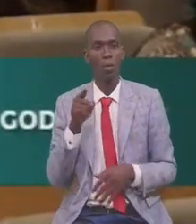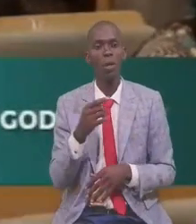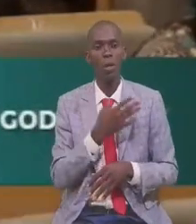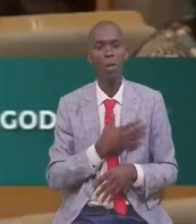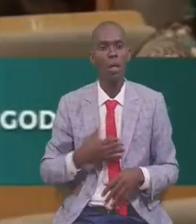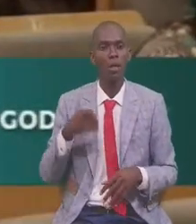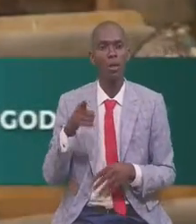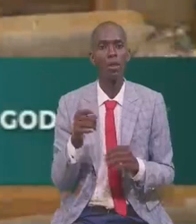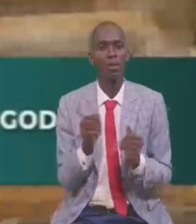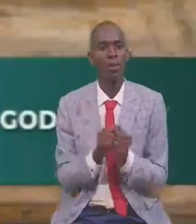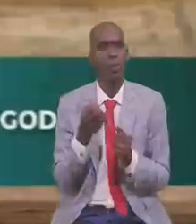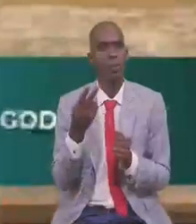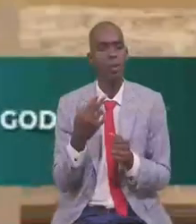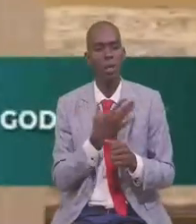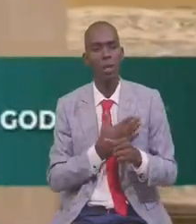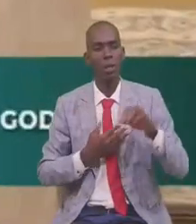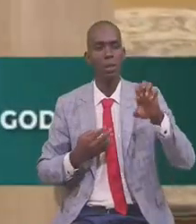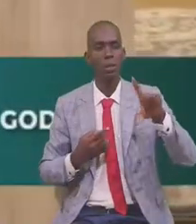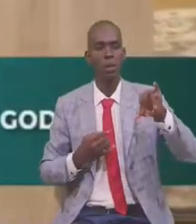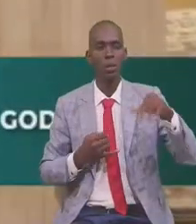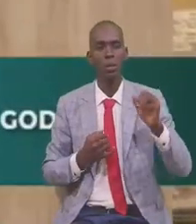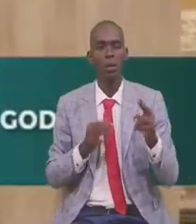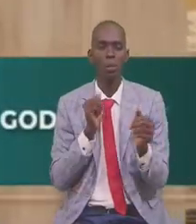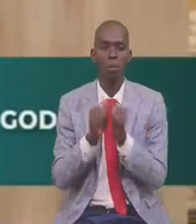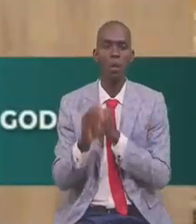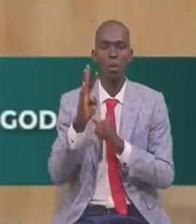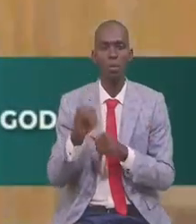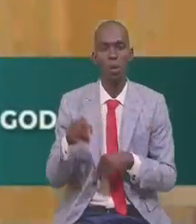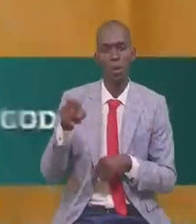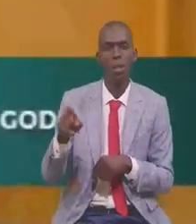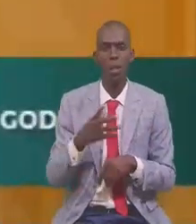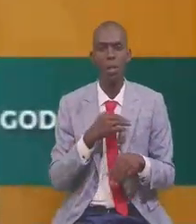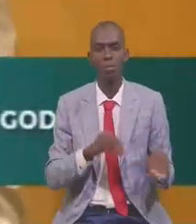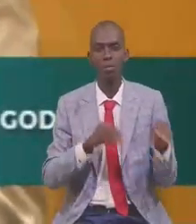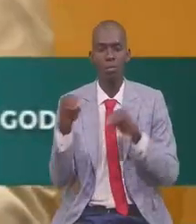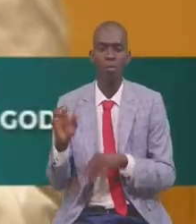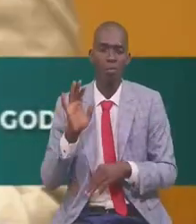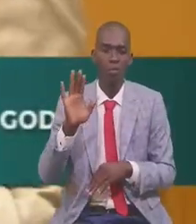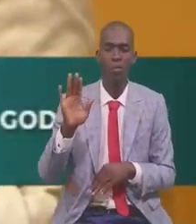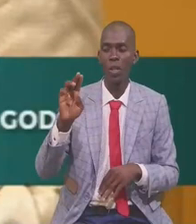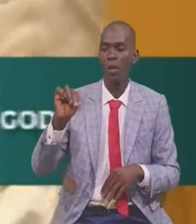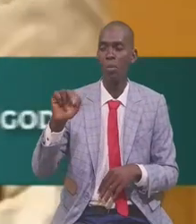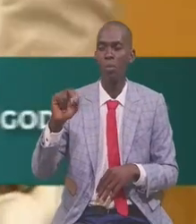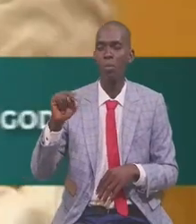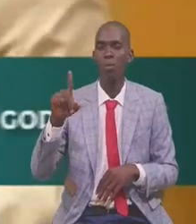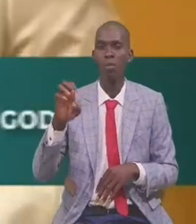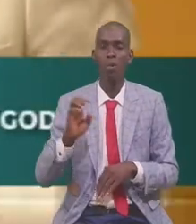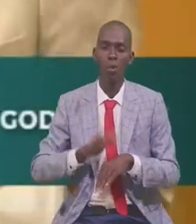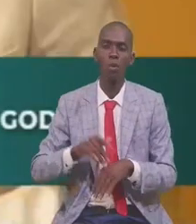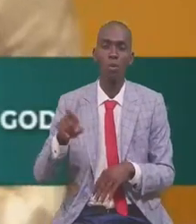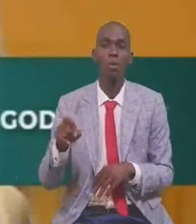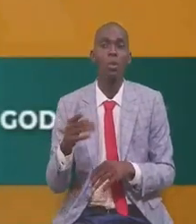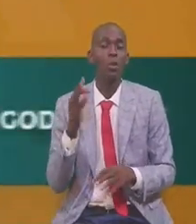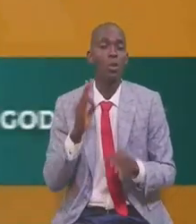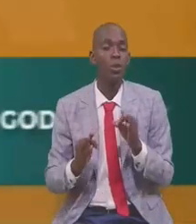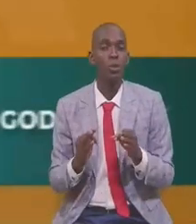son manteau. Maintenant, quand nous avons l'appel de Dieu, nous devons avoir l'interprétation. Si nous n'avons